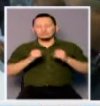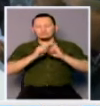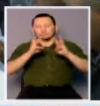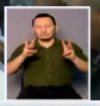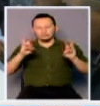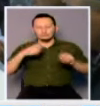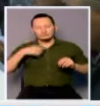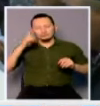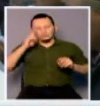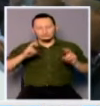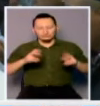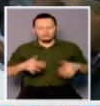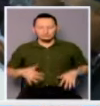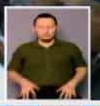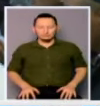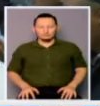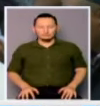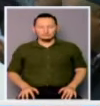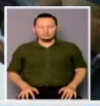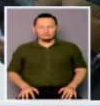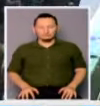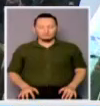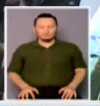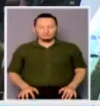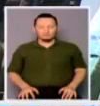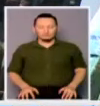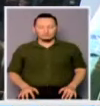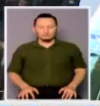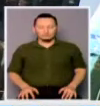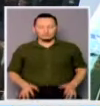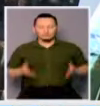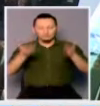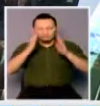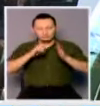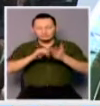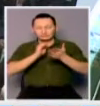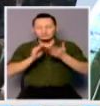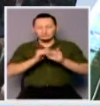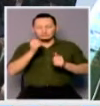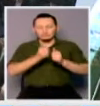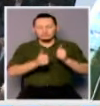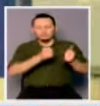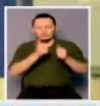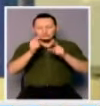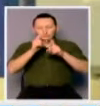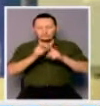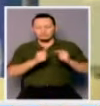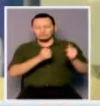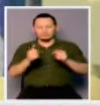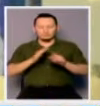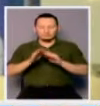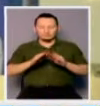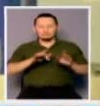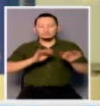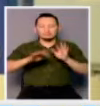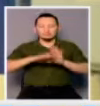екенін сенеміз, білеміз. Құран кәрімде әрбір жақсы нәрседен жасаған қайыр